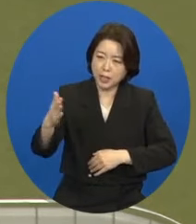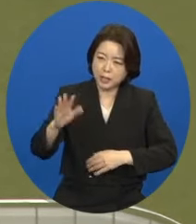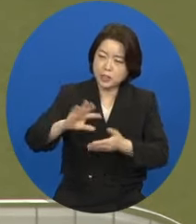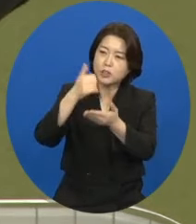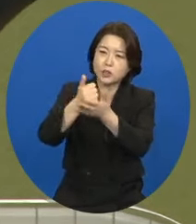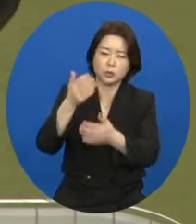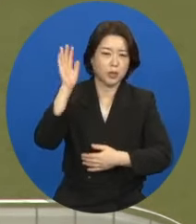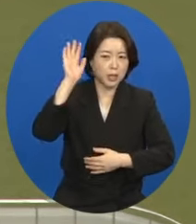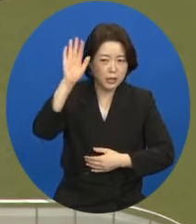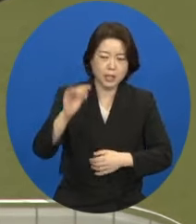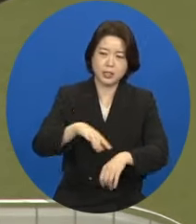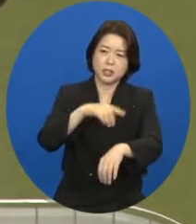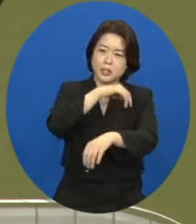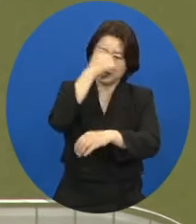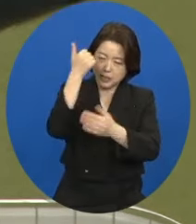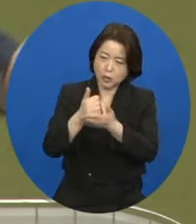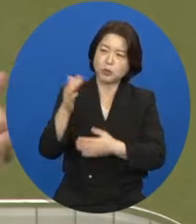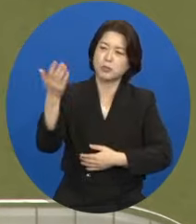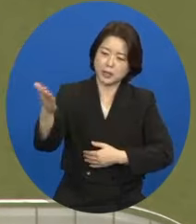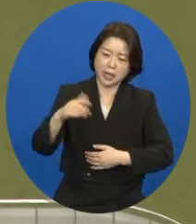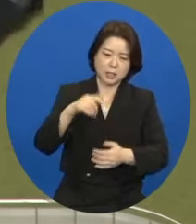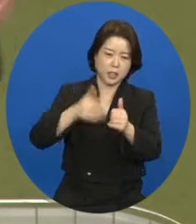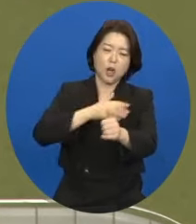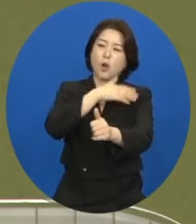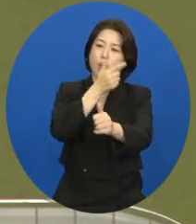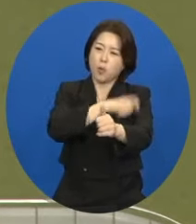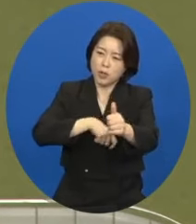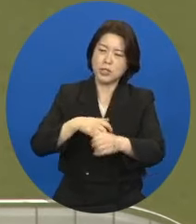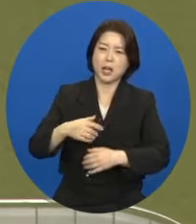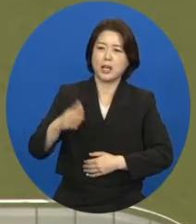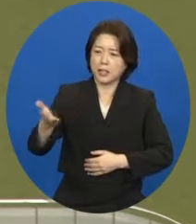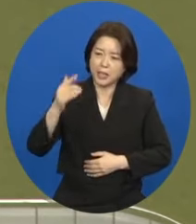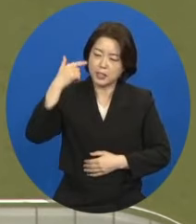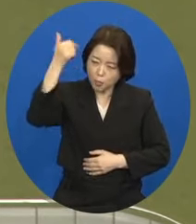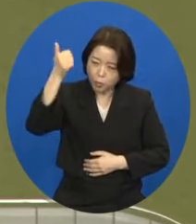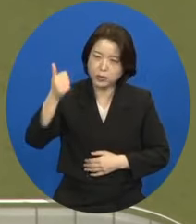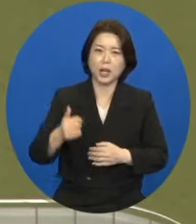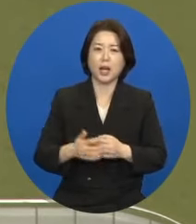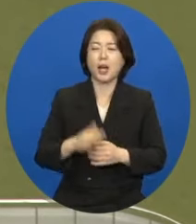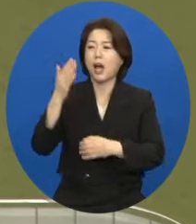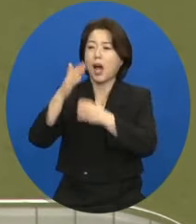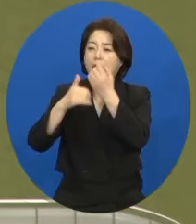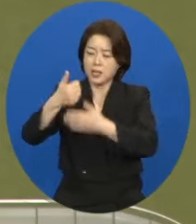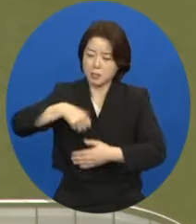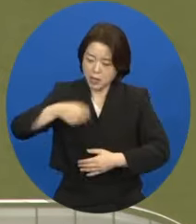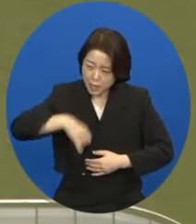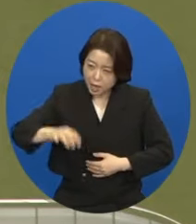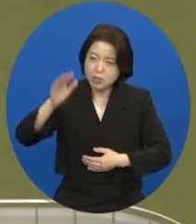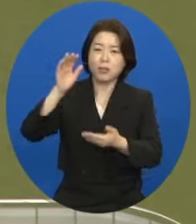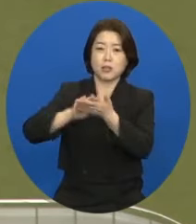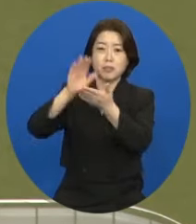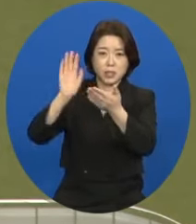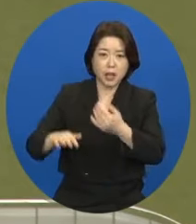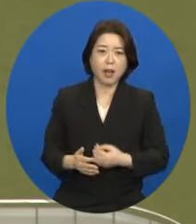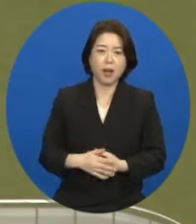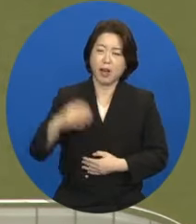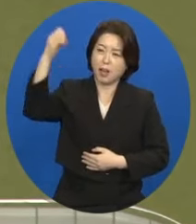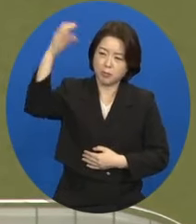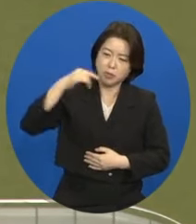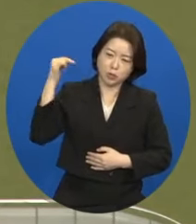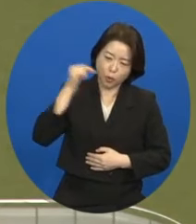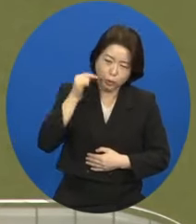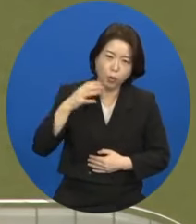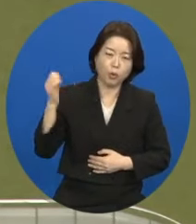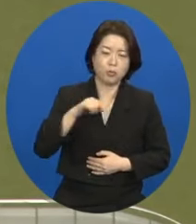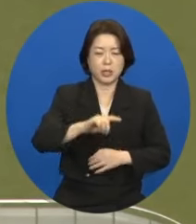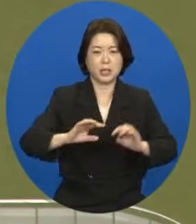당신은 장로입니다. 권사입니다. 집사입니다. 목회자입니다. 하나님의 자녀입니다. 빛으로 소금으로